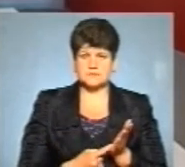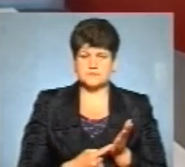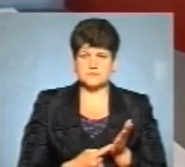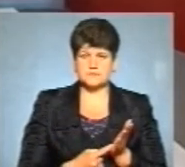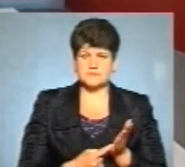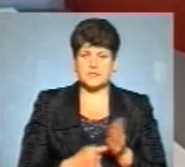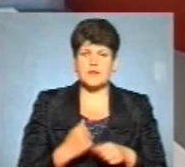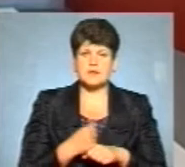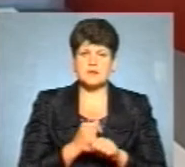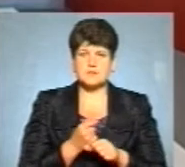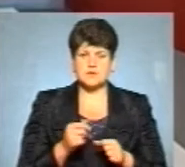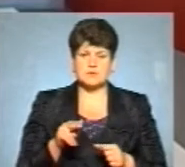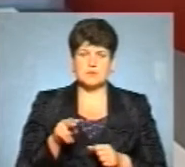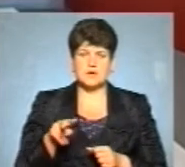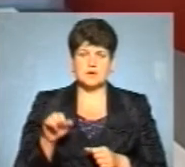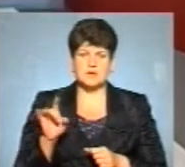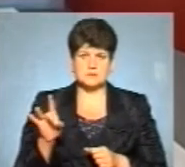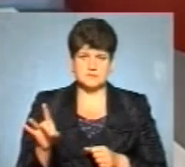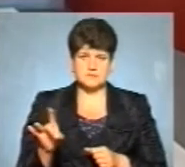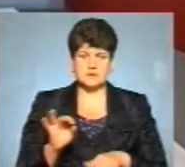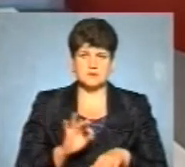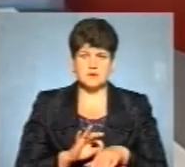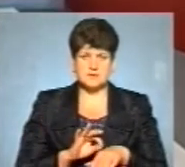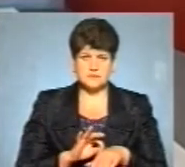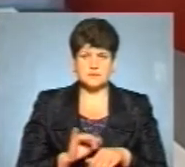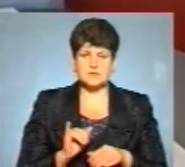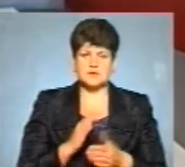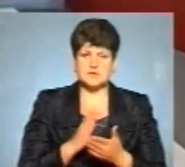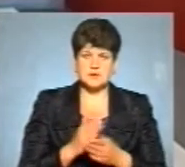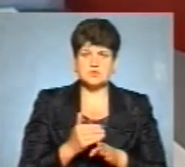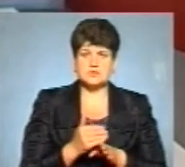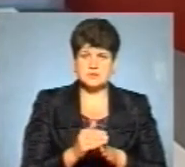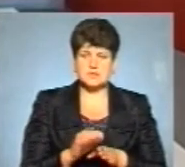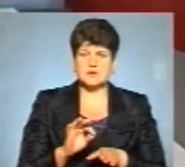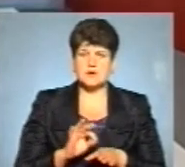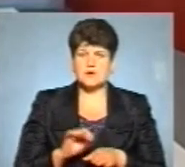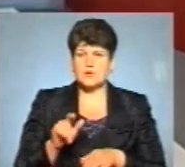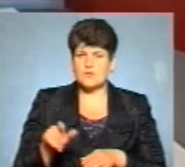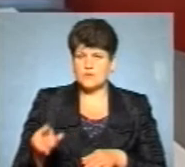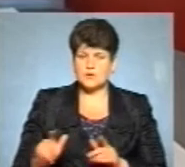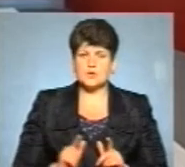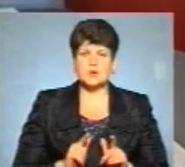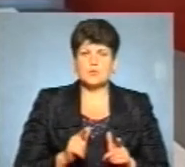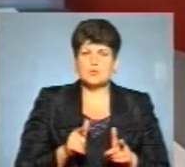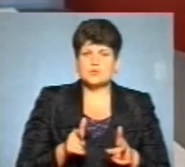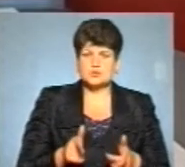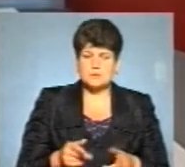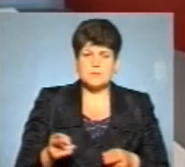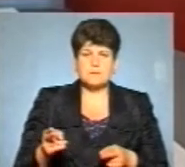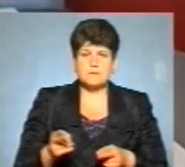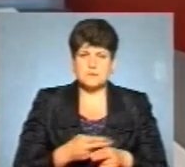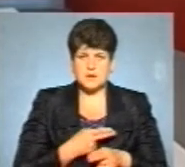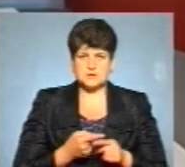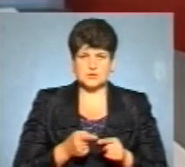підтверджений лабораторним методом ПЛР-діагноз, і є частина хворих, які поступають без